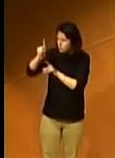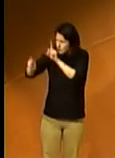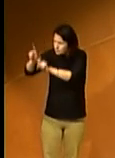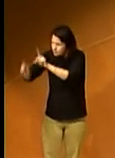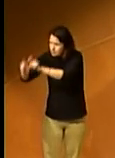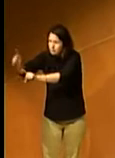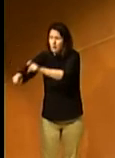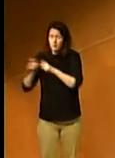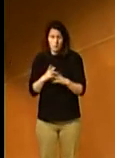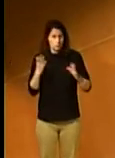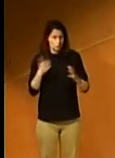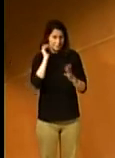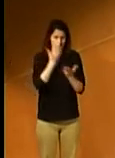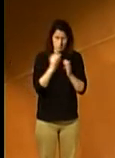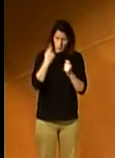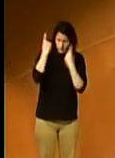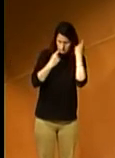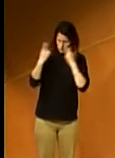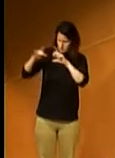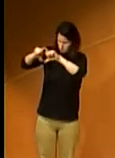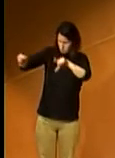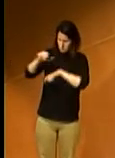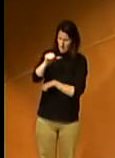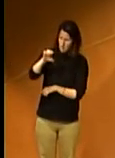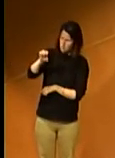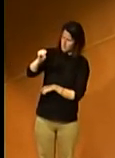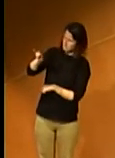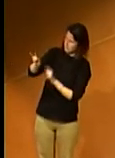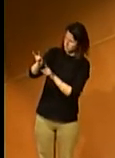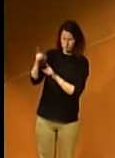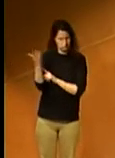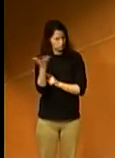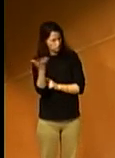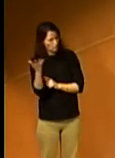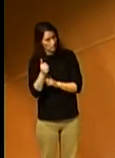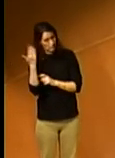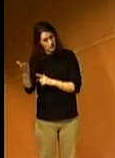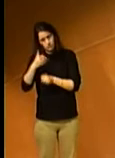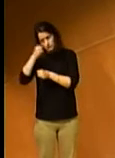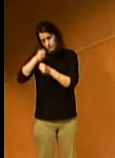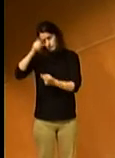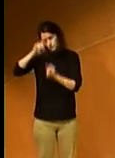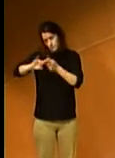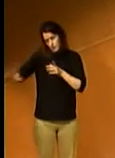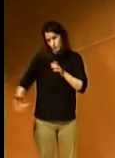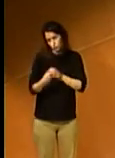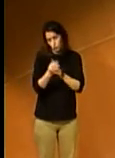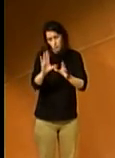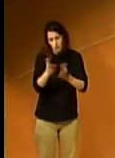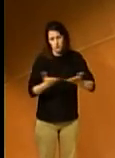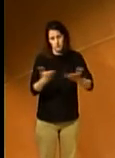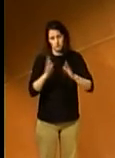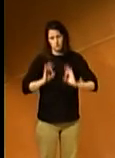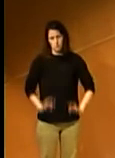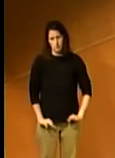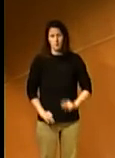ensemble, à cette fonction d'AESH qui est au cœur de l'inclusion en milieu scolaire. Et